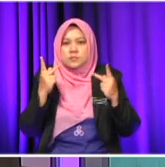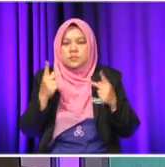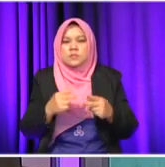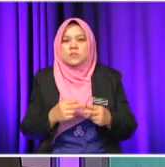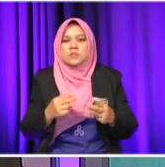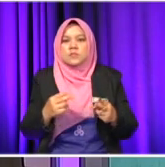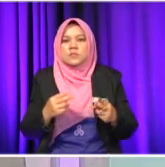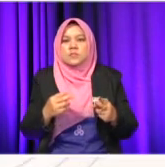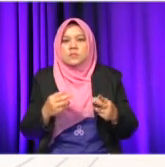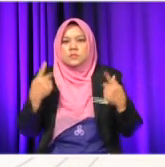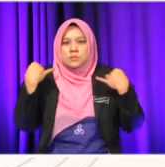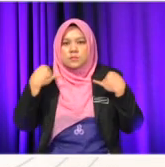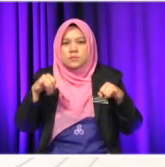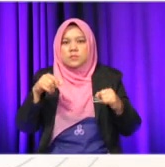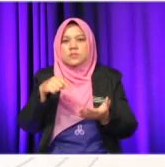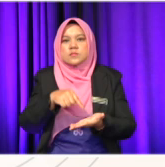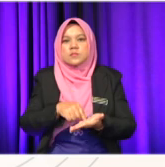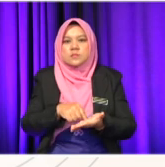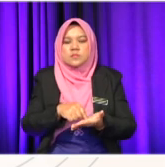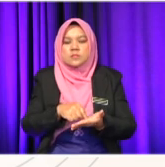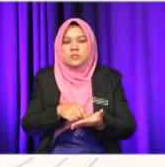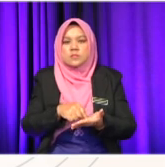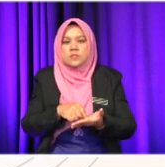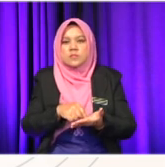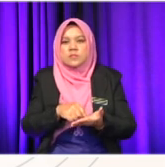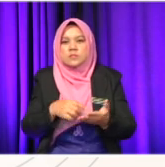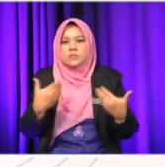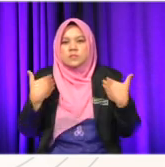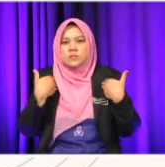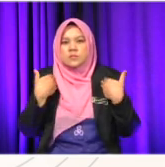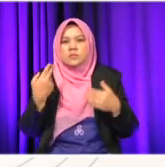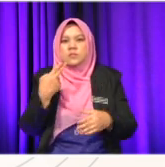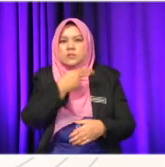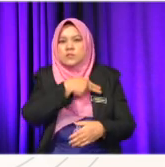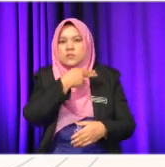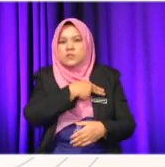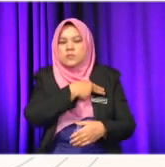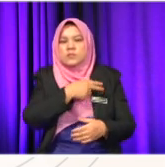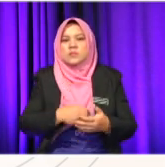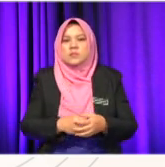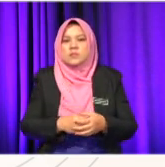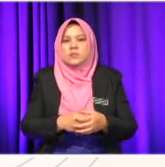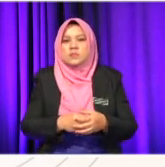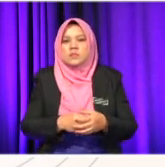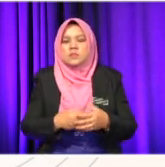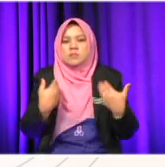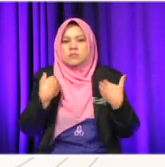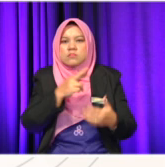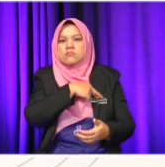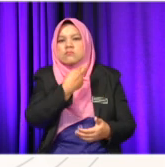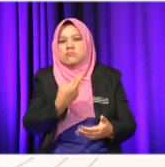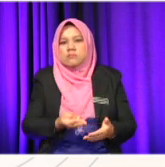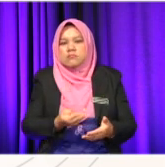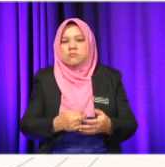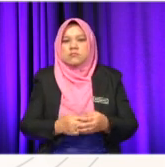ada masa kita berada dengan keuntungan ada yang masih kita akan berada dengan kerugian jadi